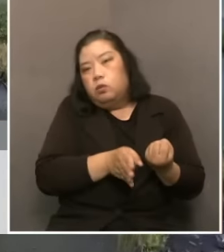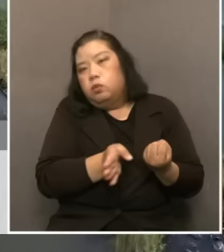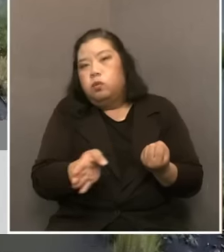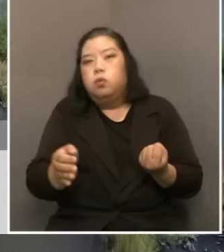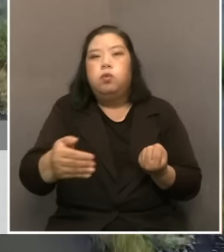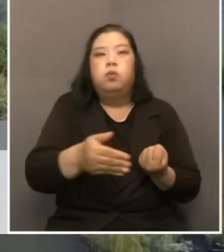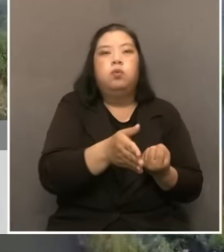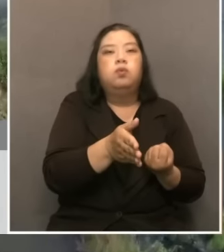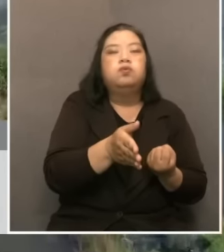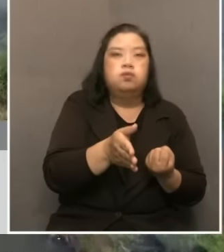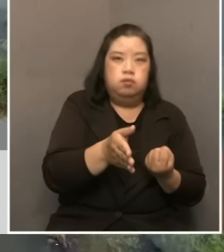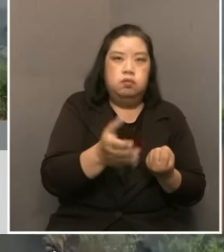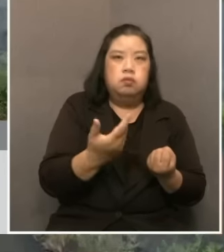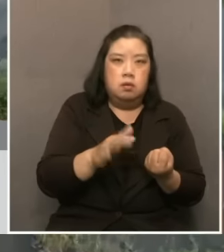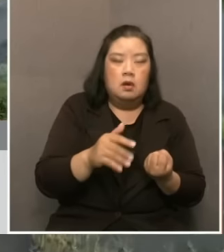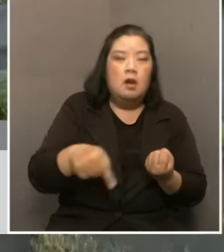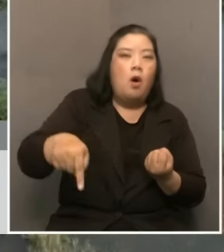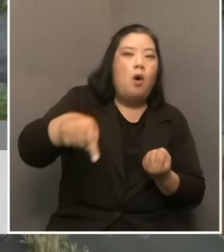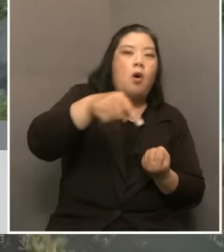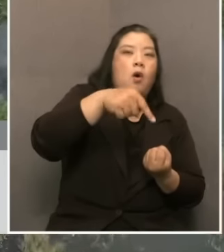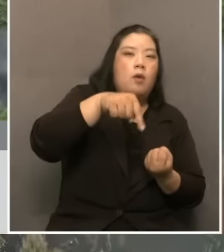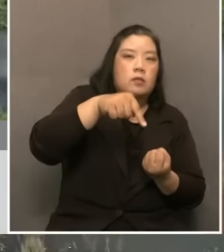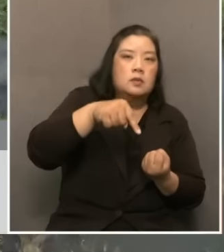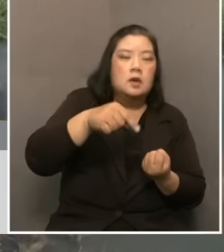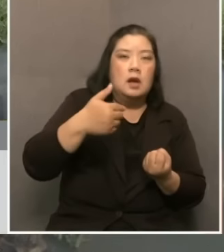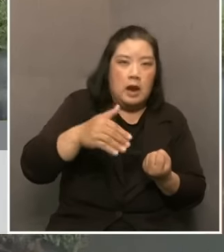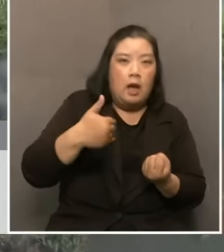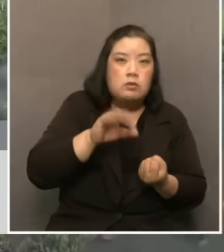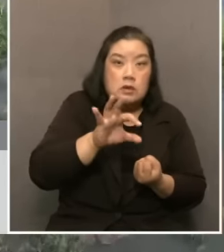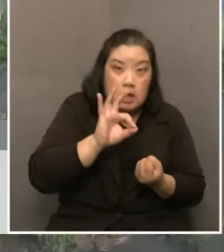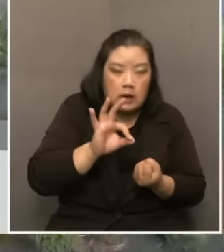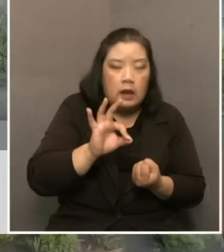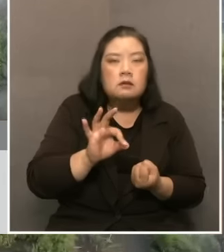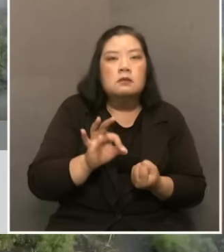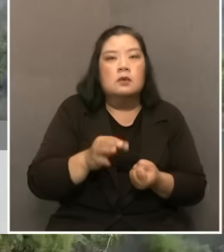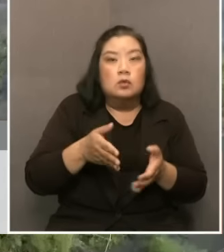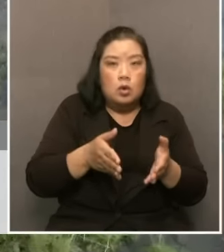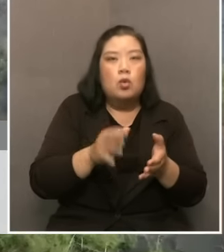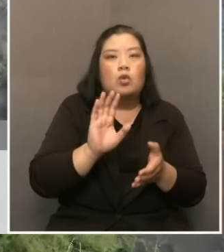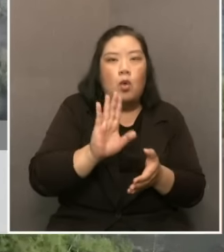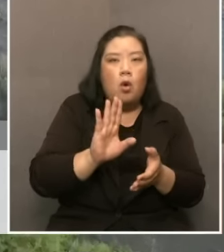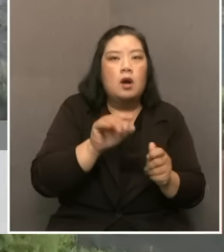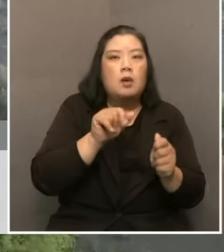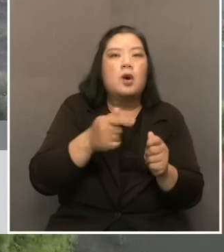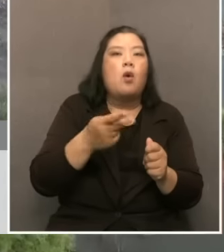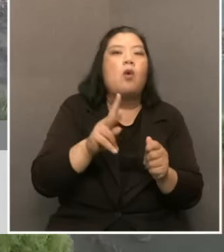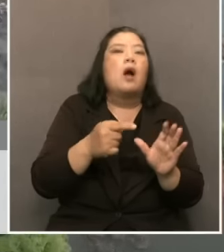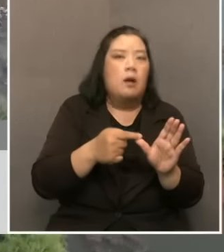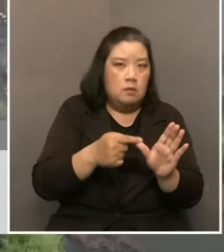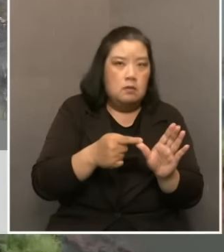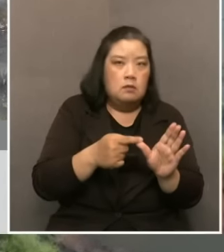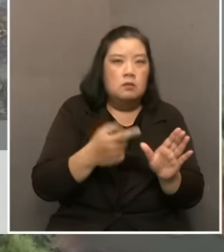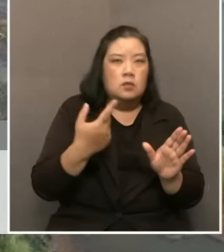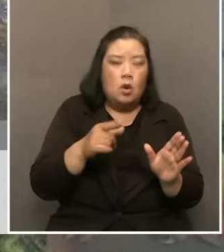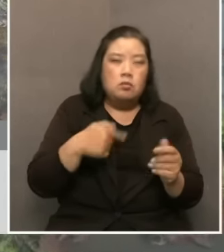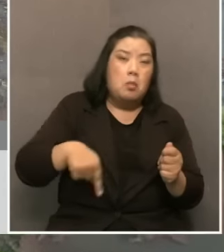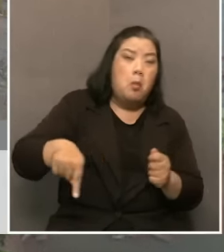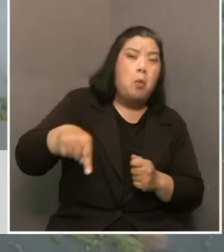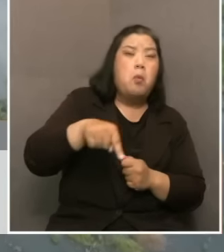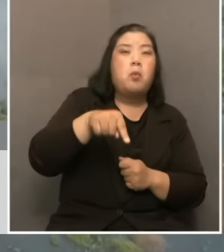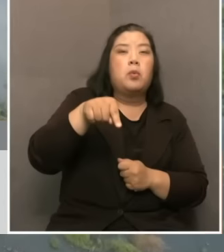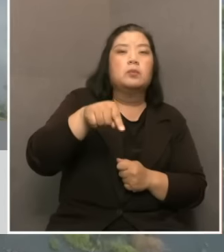โนนสว่างตำบลโนนสว่างและเส้นทางสายบ้านไทยเจริญตำบลหอคำแทนนะครับทำให้ต้องเดินทางไกลกันมากขึ้น